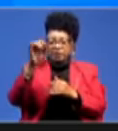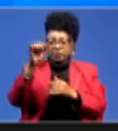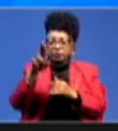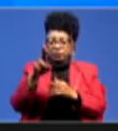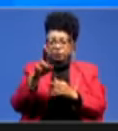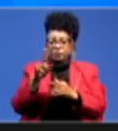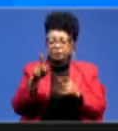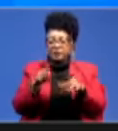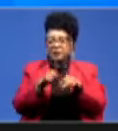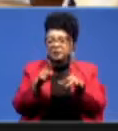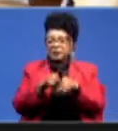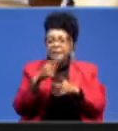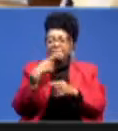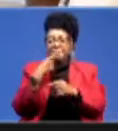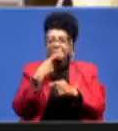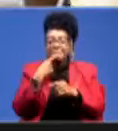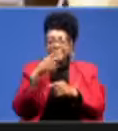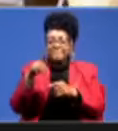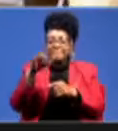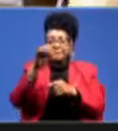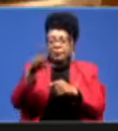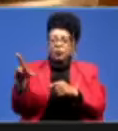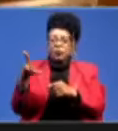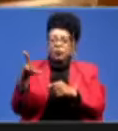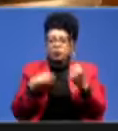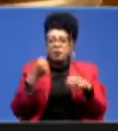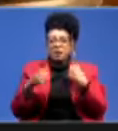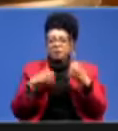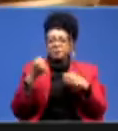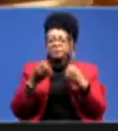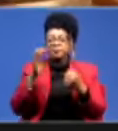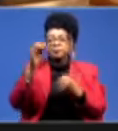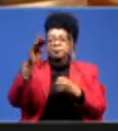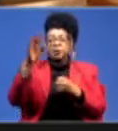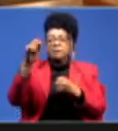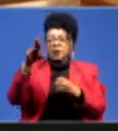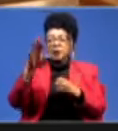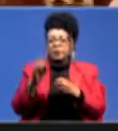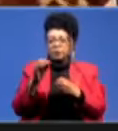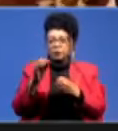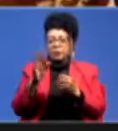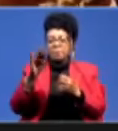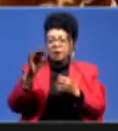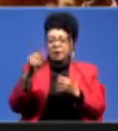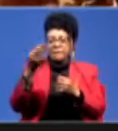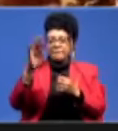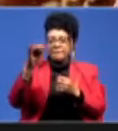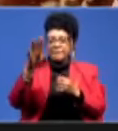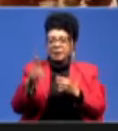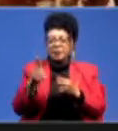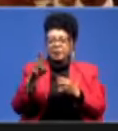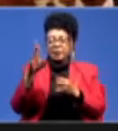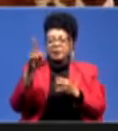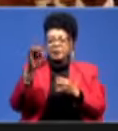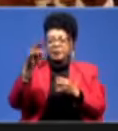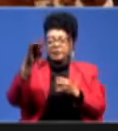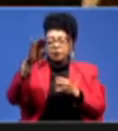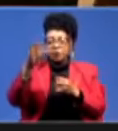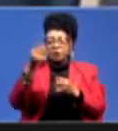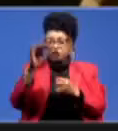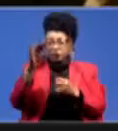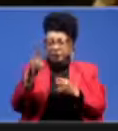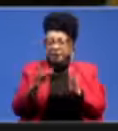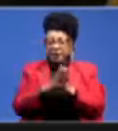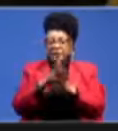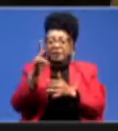Assimi Goita wa Mali, Paul Kagame wa Rwanda, Umaro wa Guinea-Bissau, Mahamat Idris Deby wa Chad na